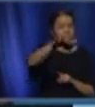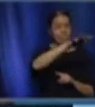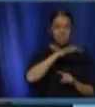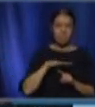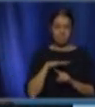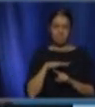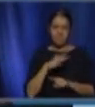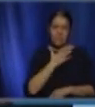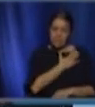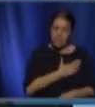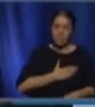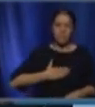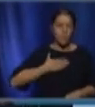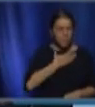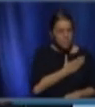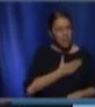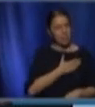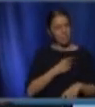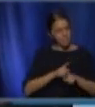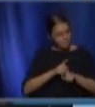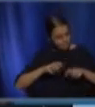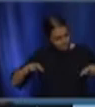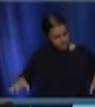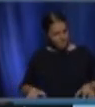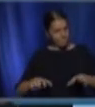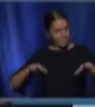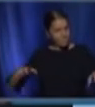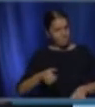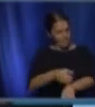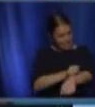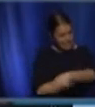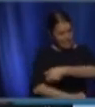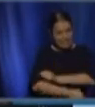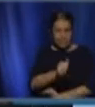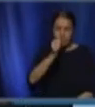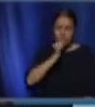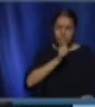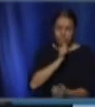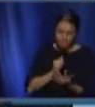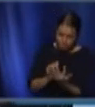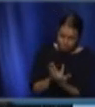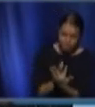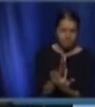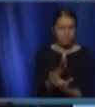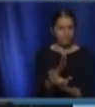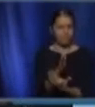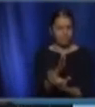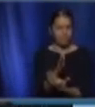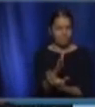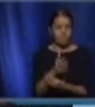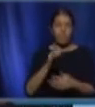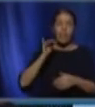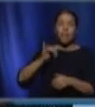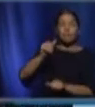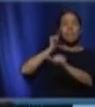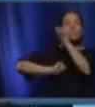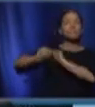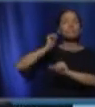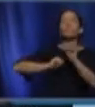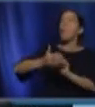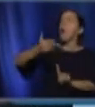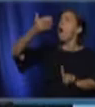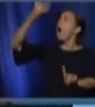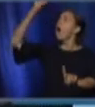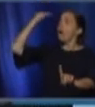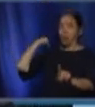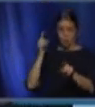que jamais. Notre destin est lié, là. On est liés les uns aux autres plus que